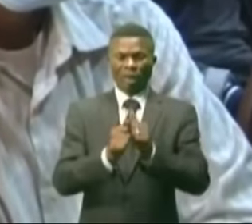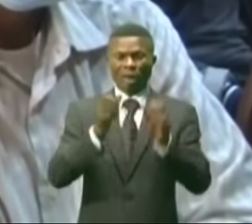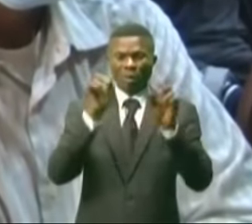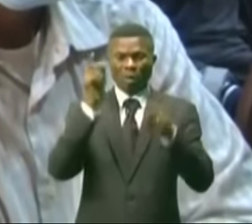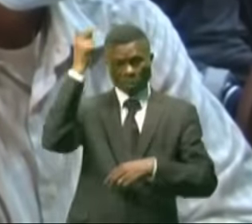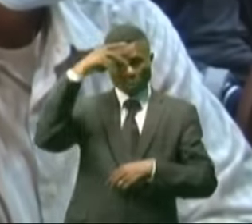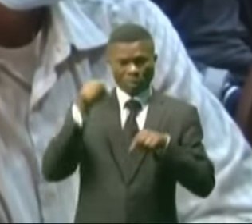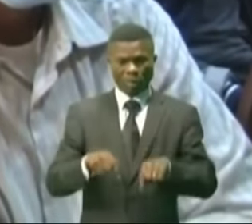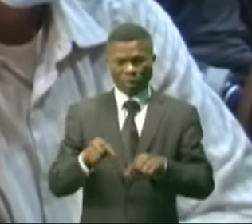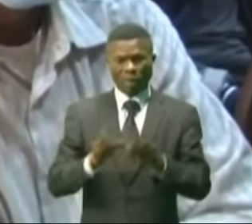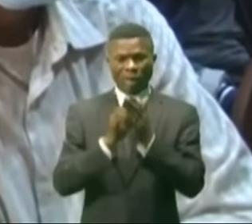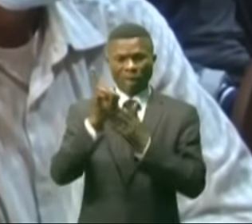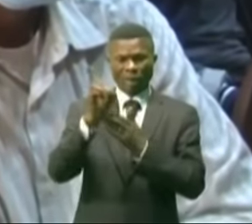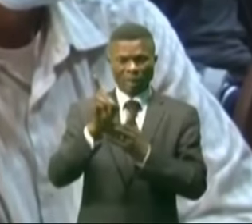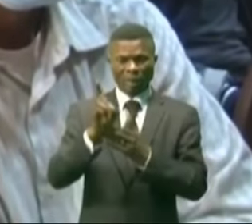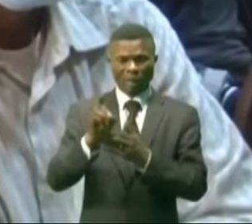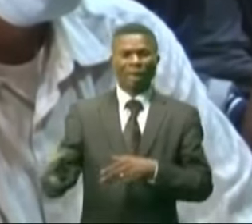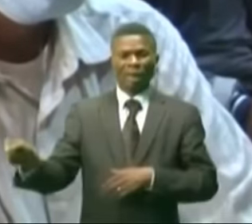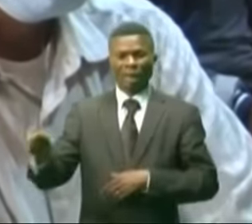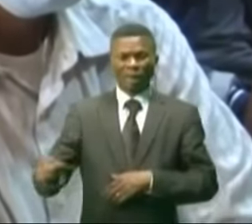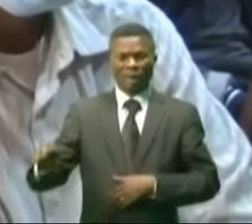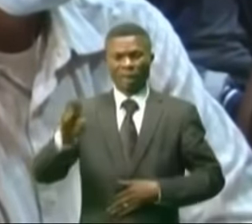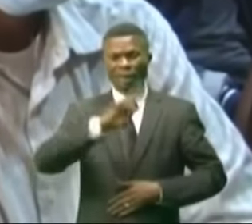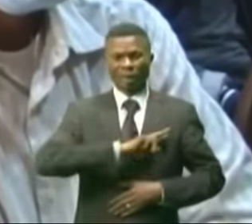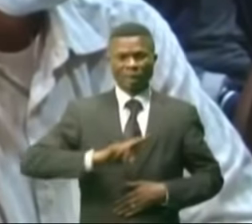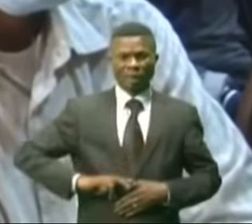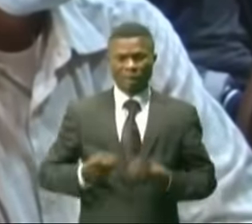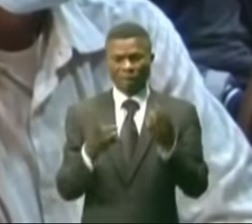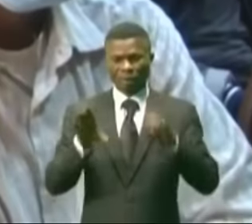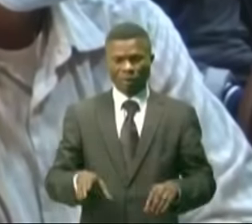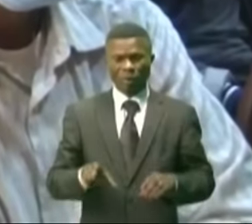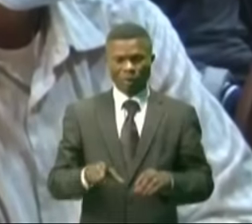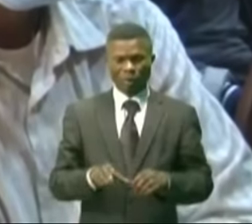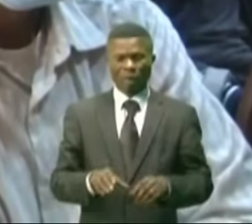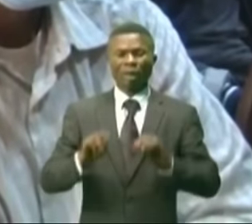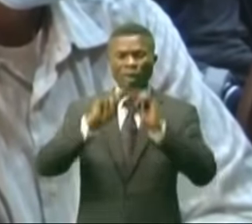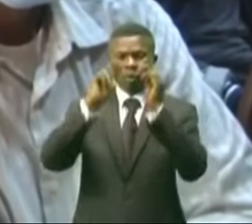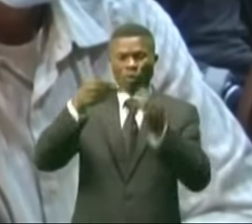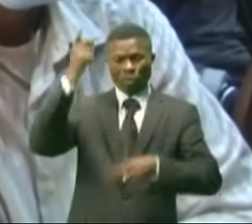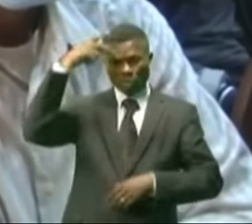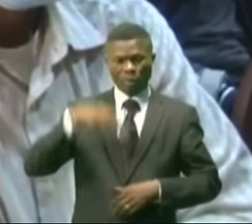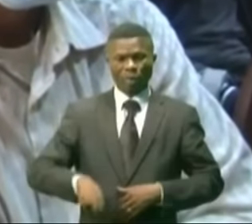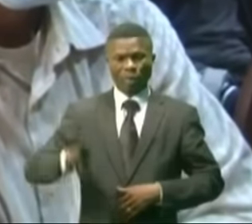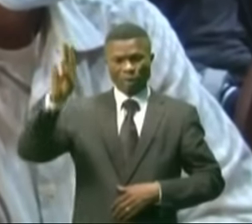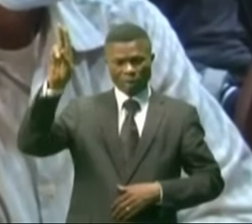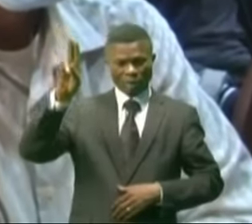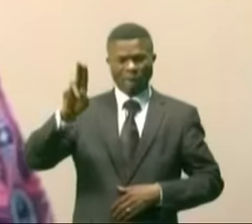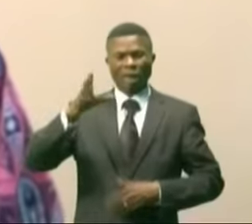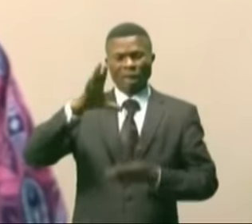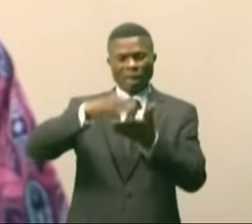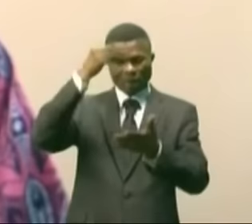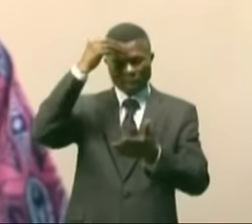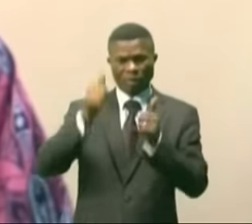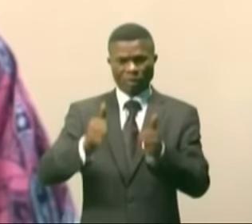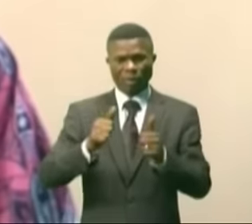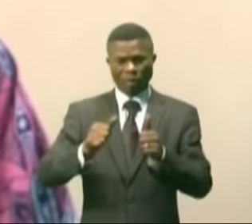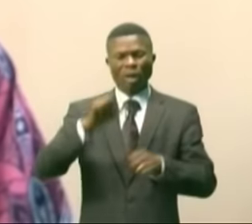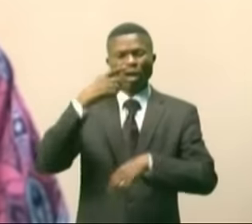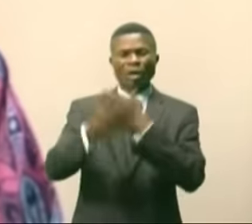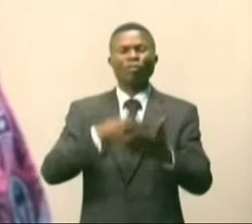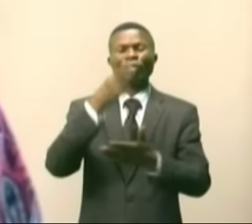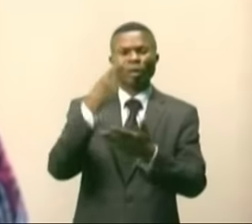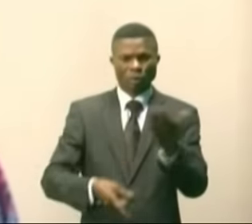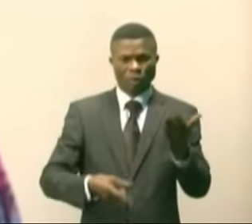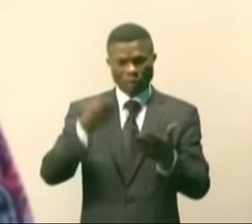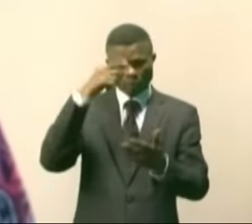et l'émergence des entités locales de la RDC, l'élite de l'UDPS, a été bien édifiée sur ce qu'il faut faire